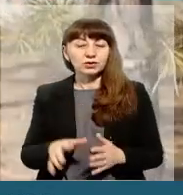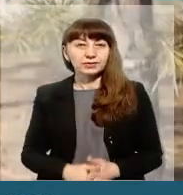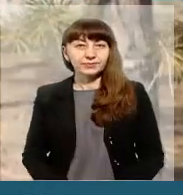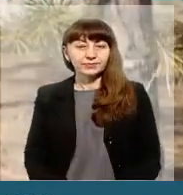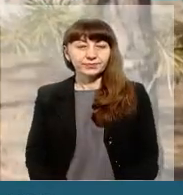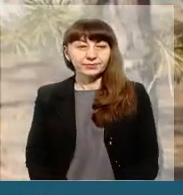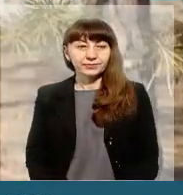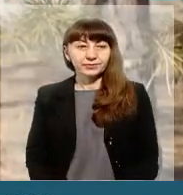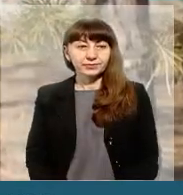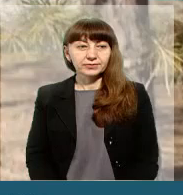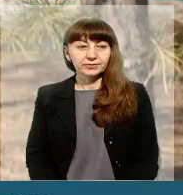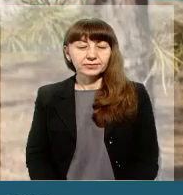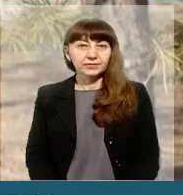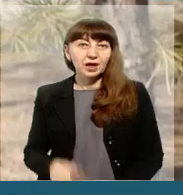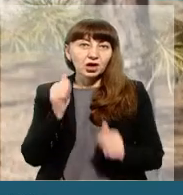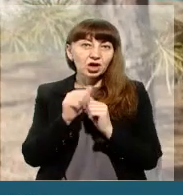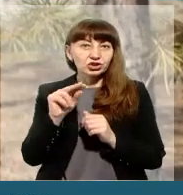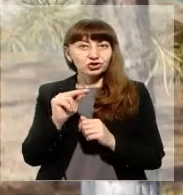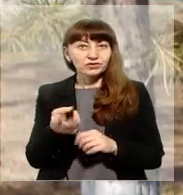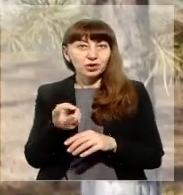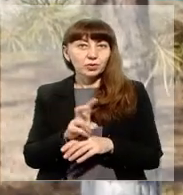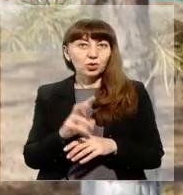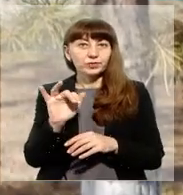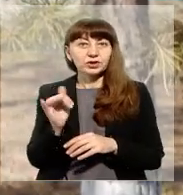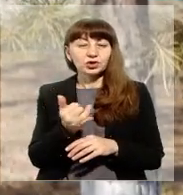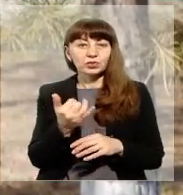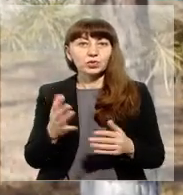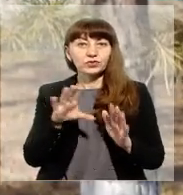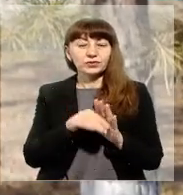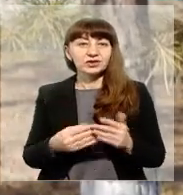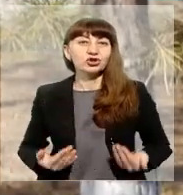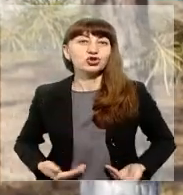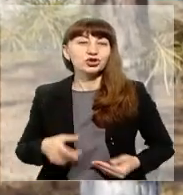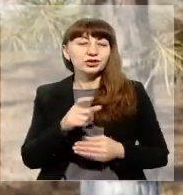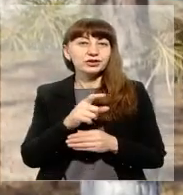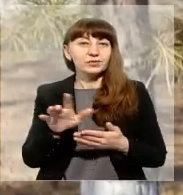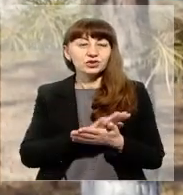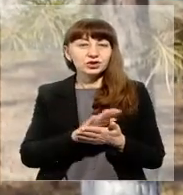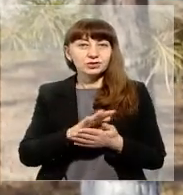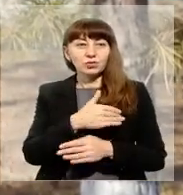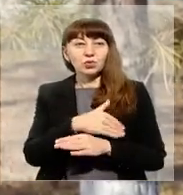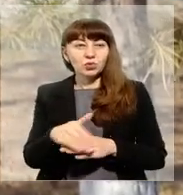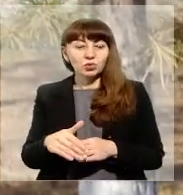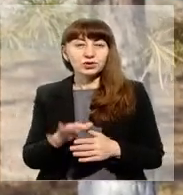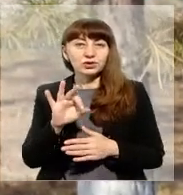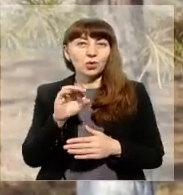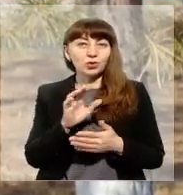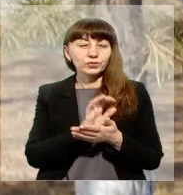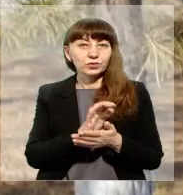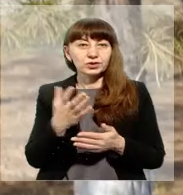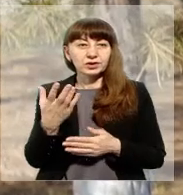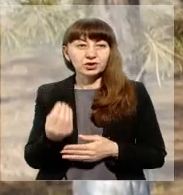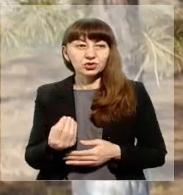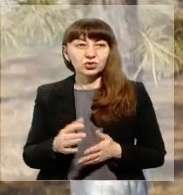четверг мы выходим на субботник. Әр бейсенбі ауыл тұрғындарымен бірге сенбілікке шығамыз. Ауыл көшелерін қоқыстан тазартамыз. Сонымен қатар әр